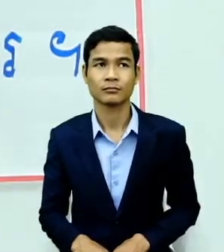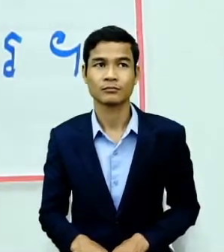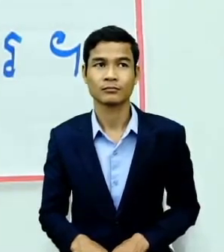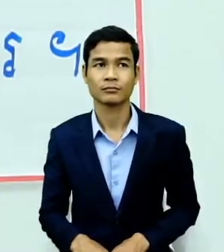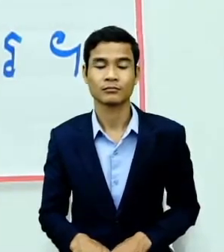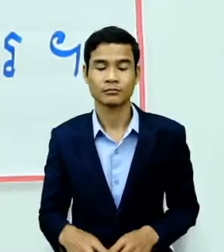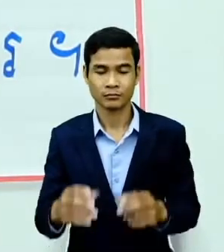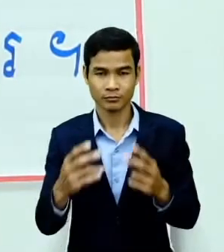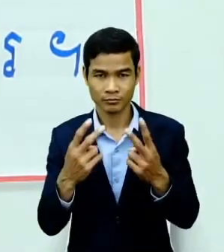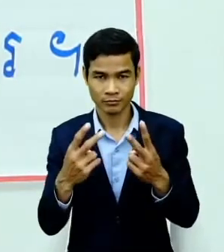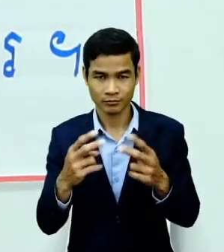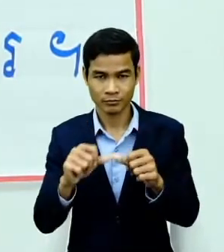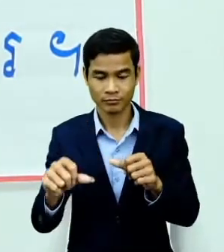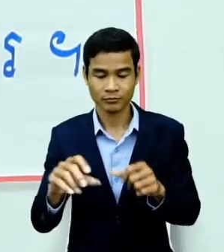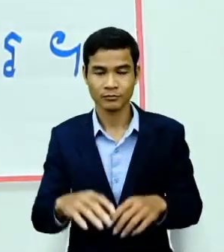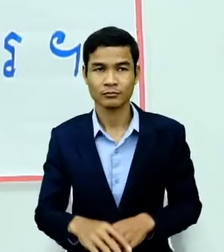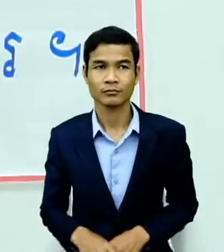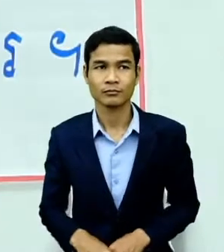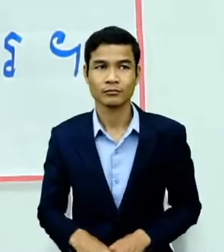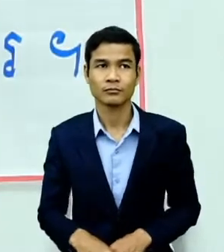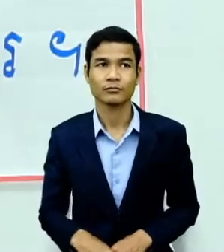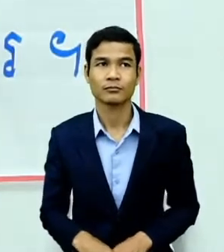បន្តទៀត